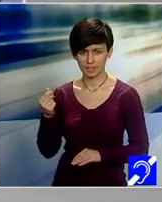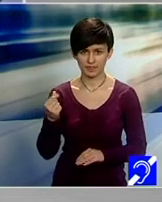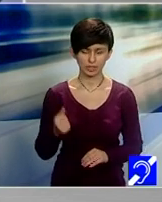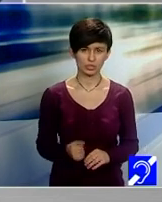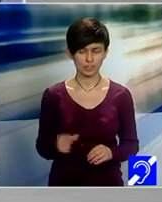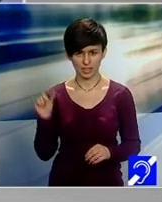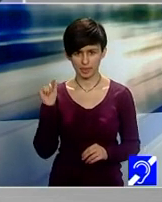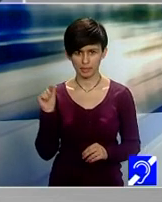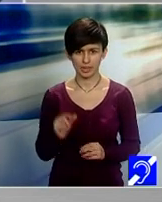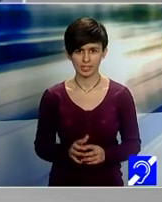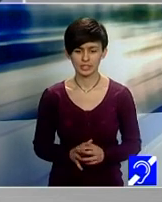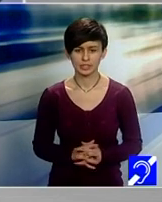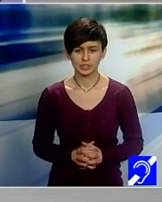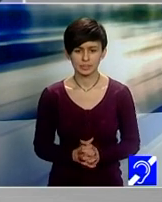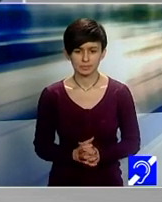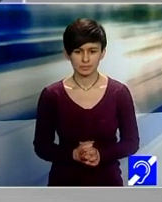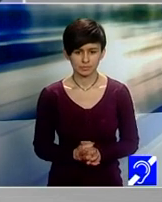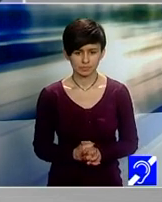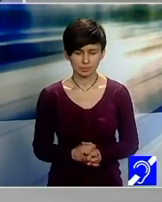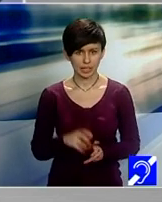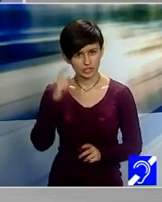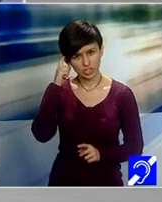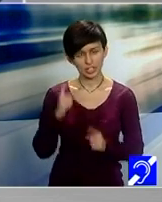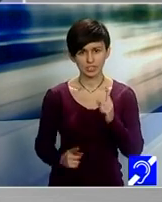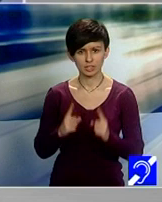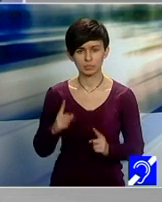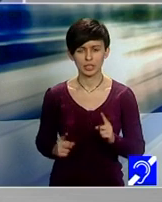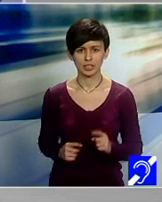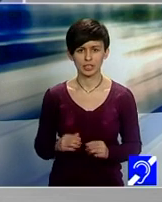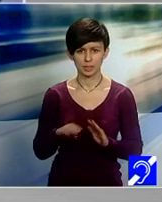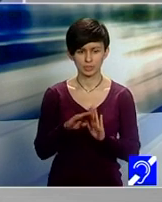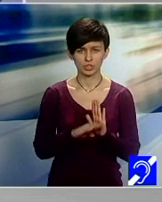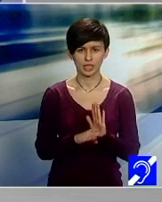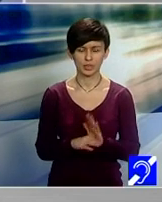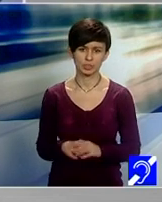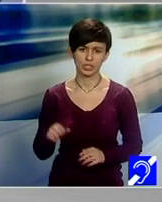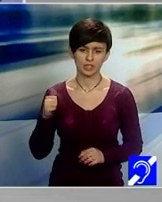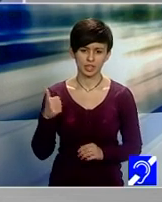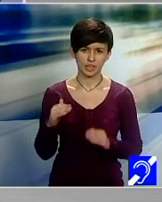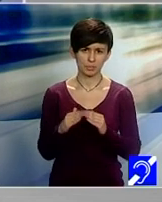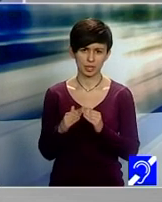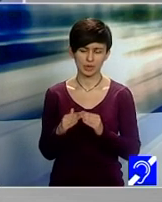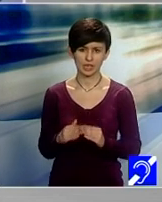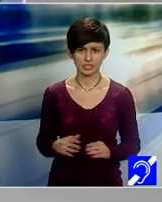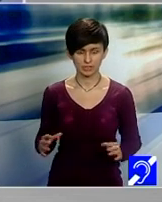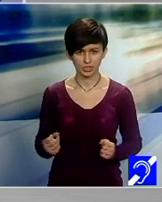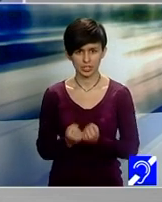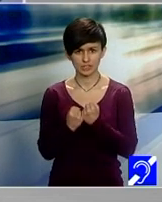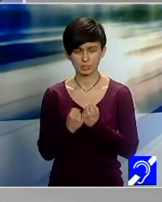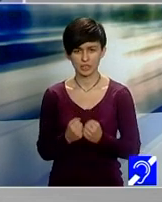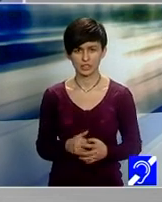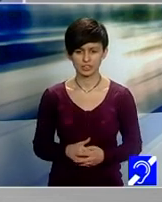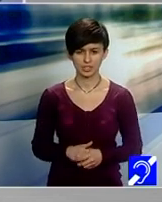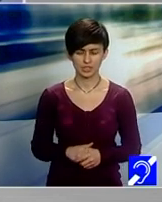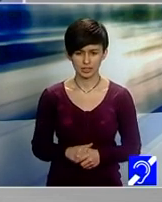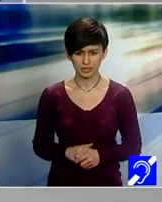problema dacă Prima Casă va supraviețui sau nu. Adică băncile vor mai vrea sau nu să aibă încredere în garanția aceasta statului, care poate